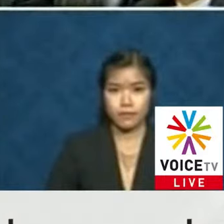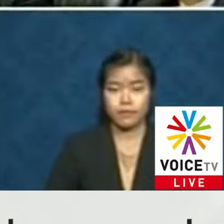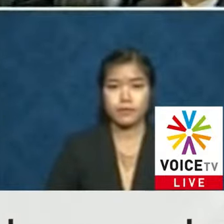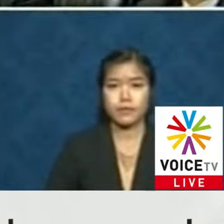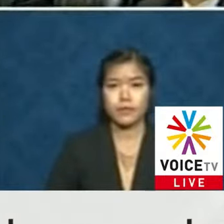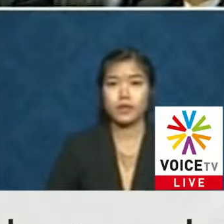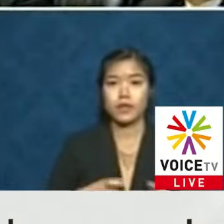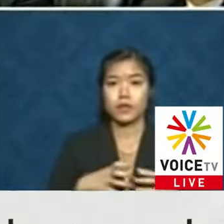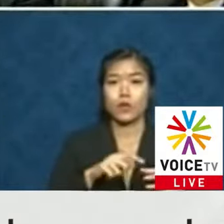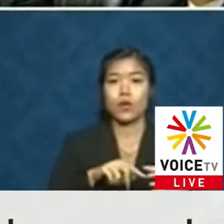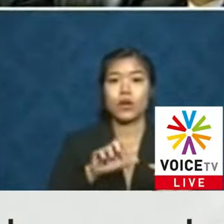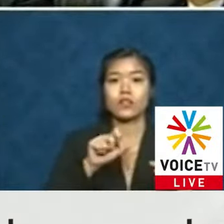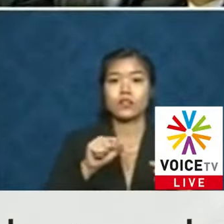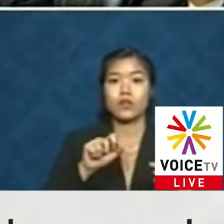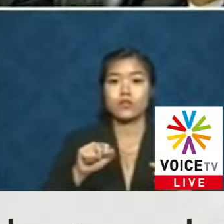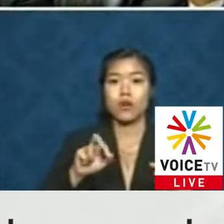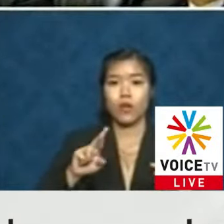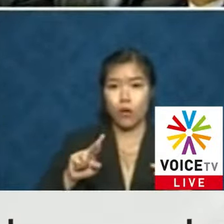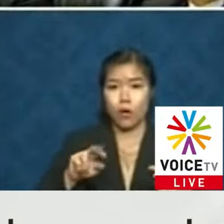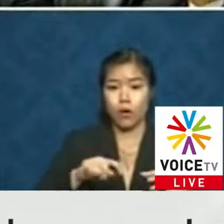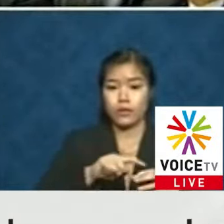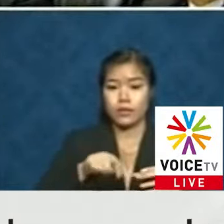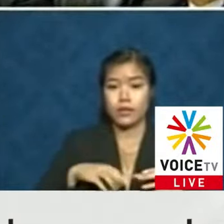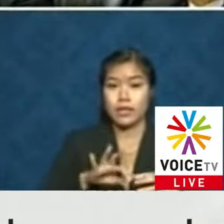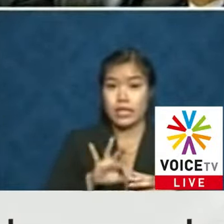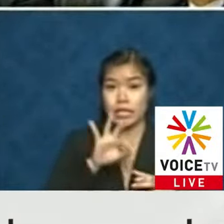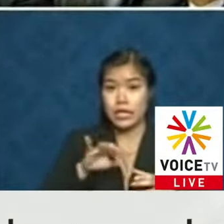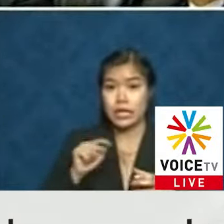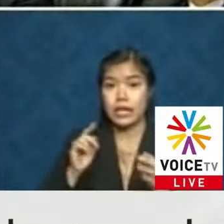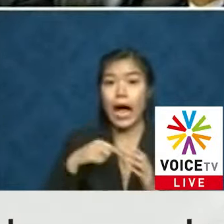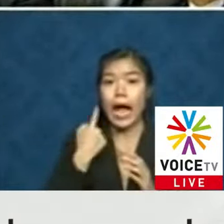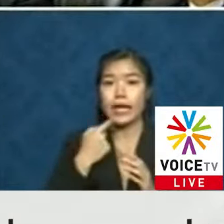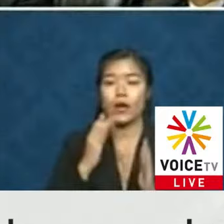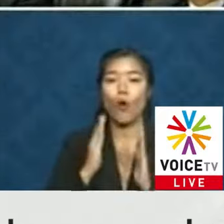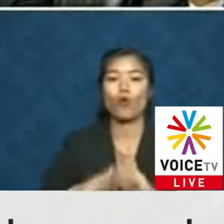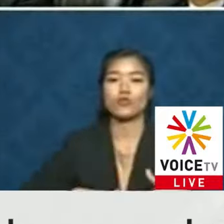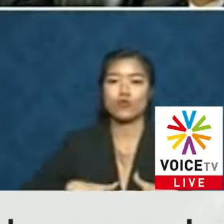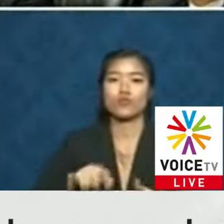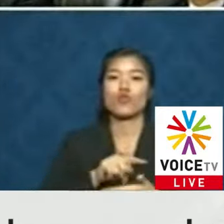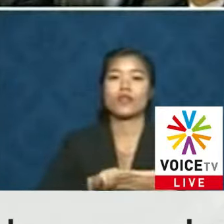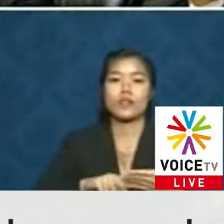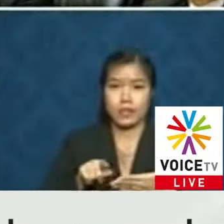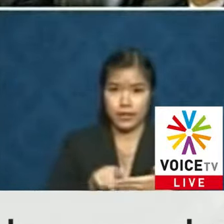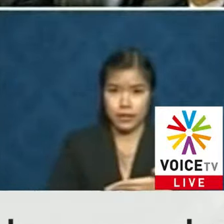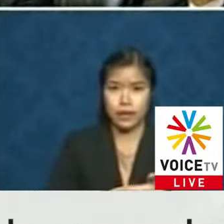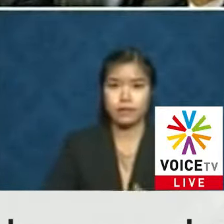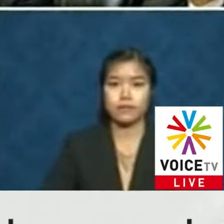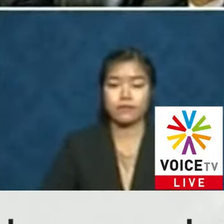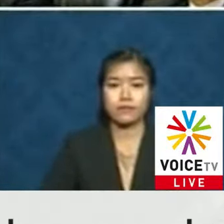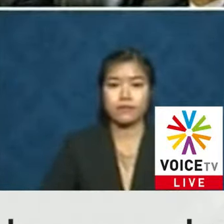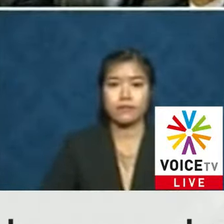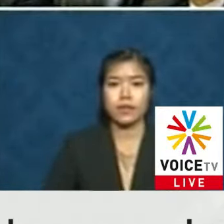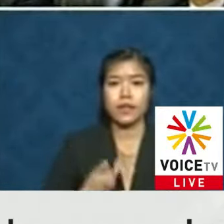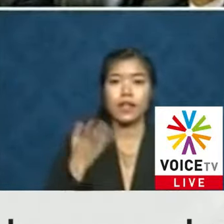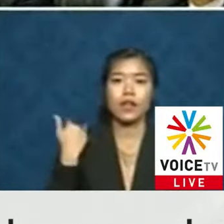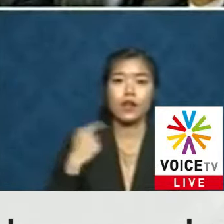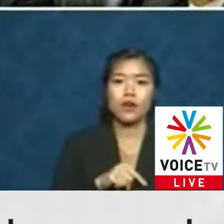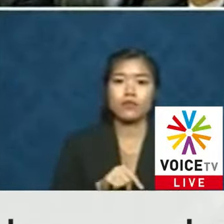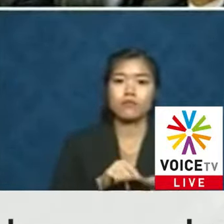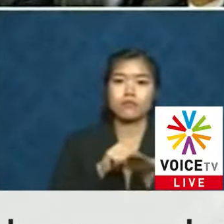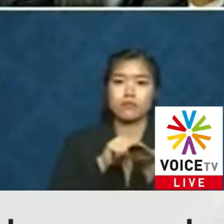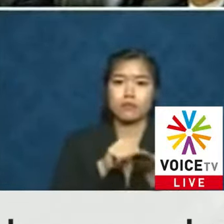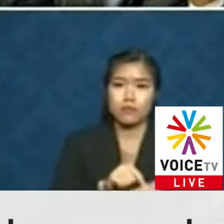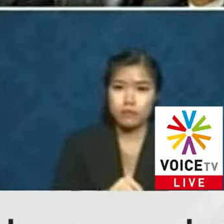เนี่ยก็คือคุณภูมิธรรมเวชยชัยรองนายกในฐานะประธานกรรมการพิจารณาศึกษาการทำประชามติเพื่อแก้รัฐธรรมนูญด้วยนะ